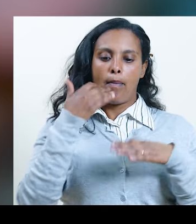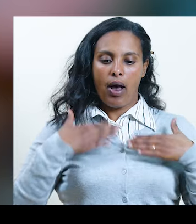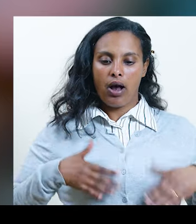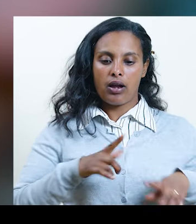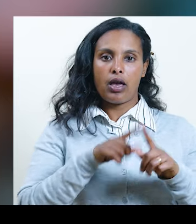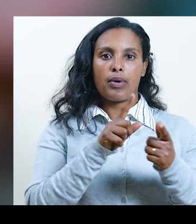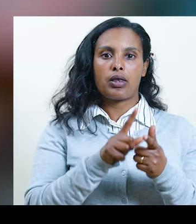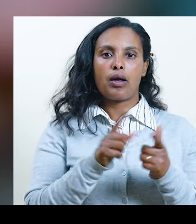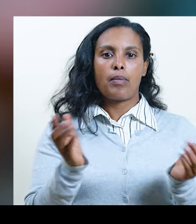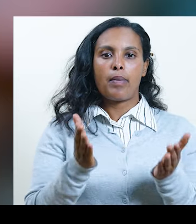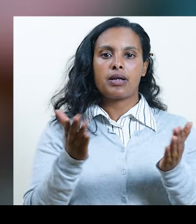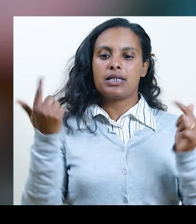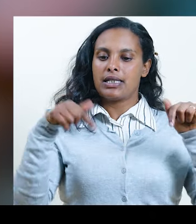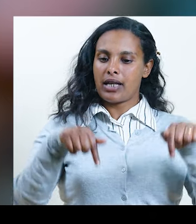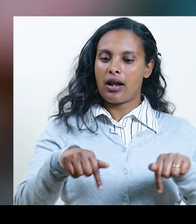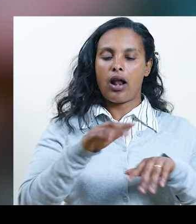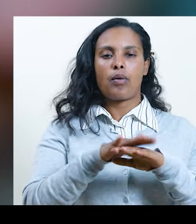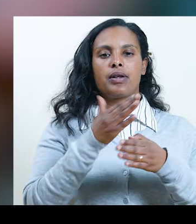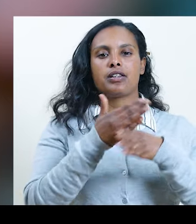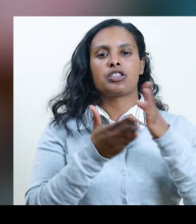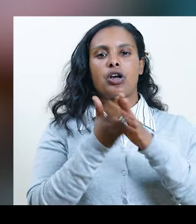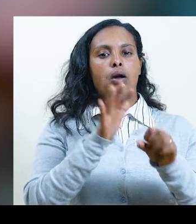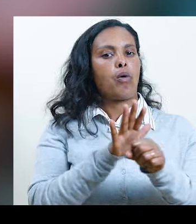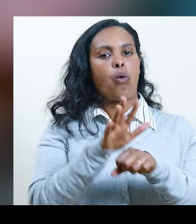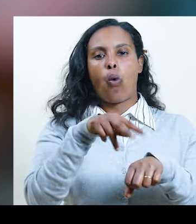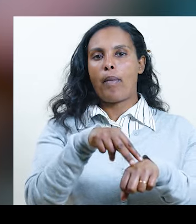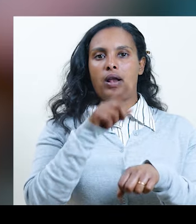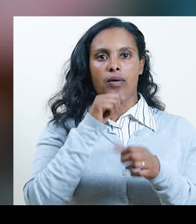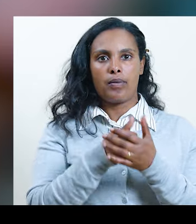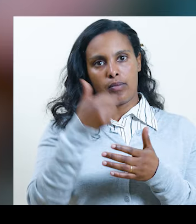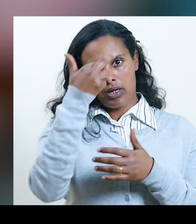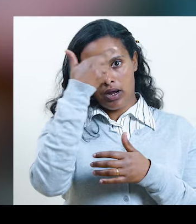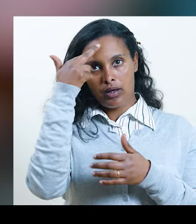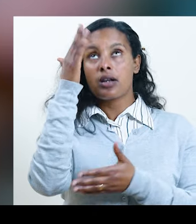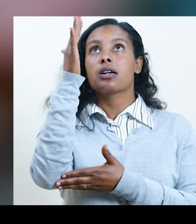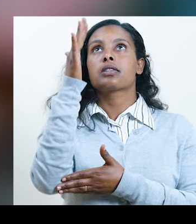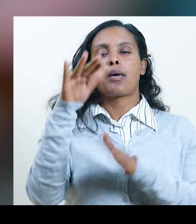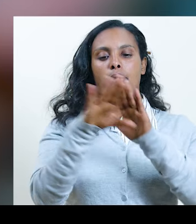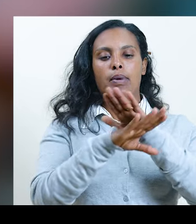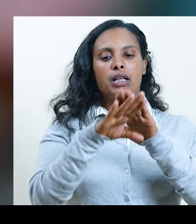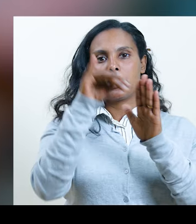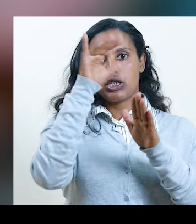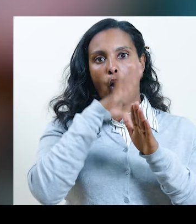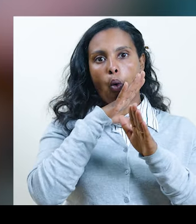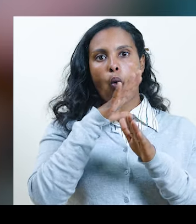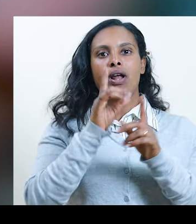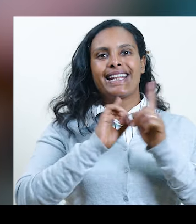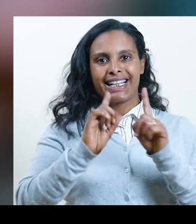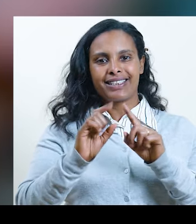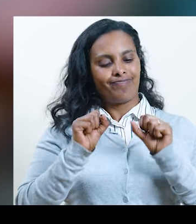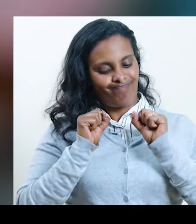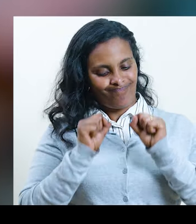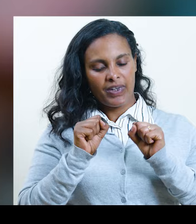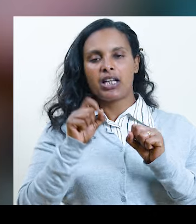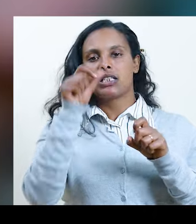የደወሉ በአካል የመጡ በማበረታታቸው ዛሬ ላለሁበት ደረጃ ቆሜያለሁ ምክንያቱም ከእግዚአብሔር በታች የሰው